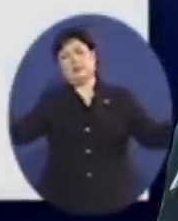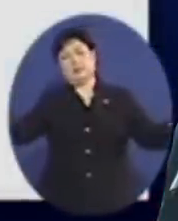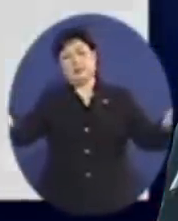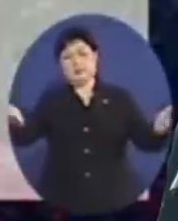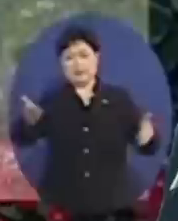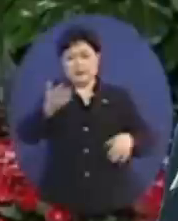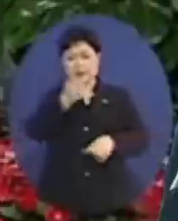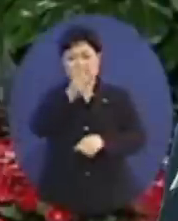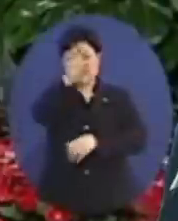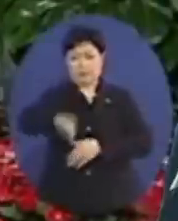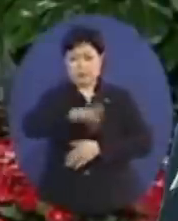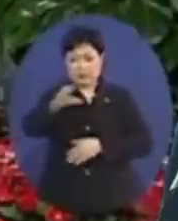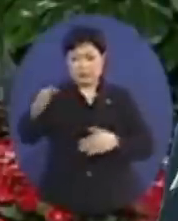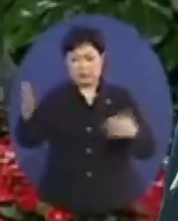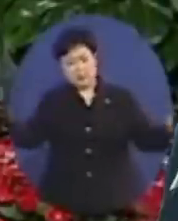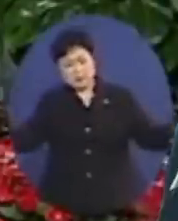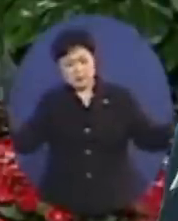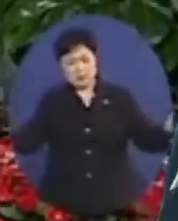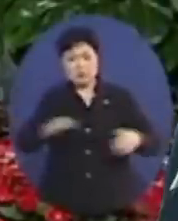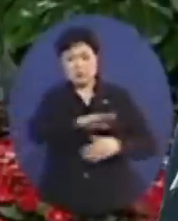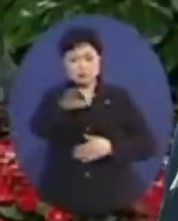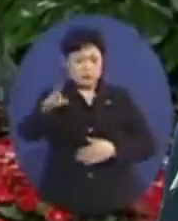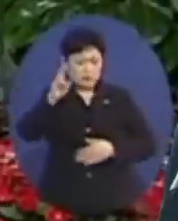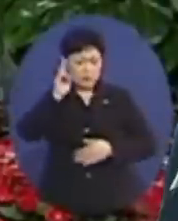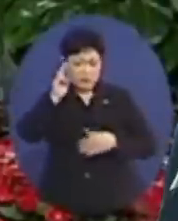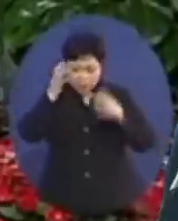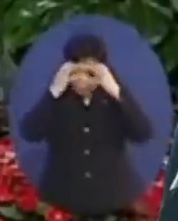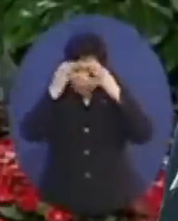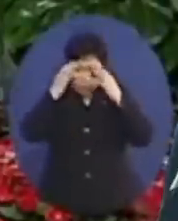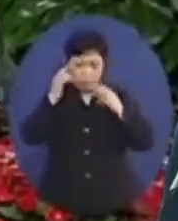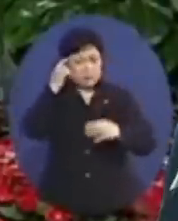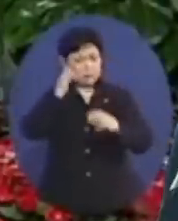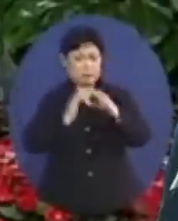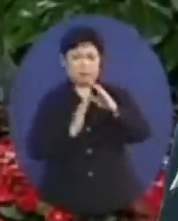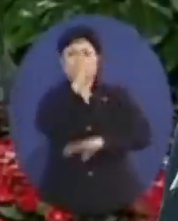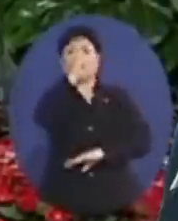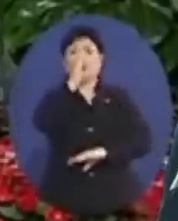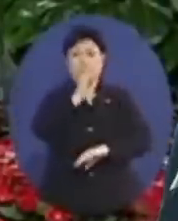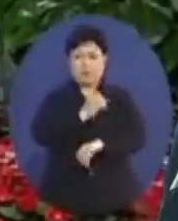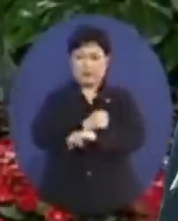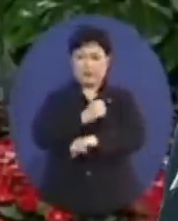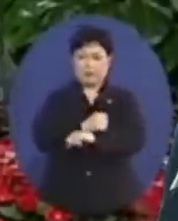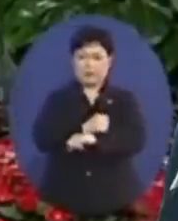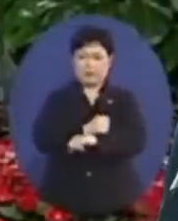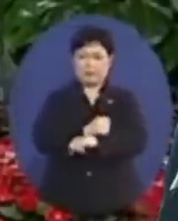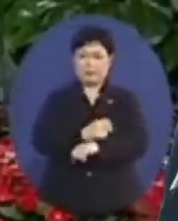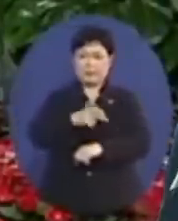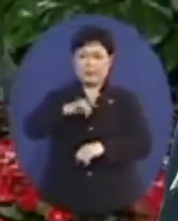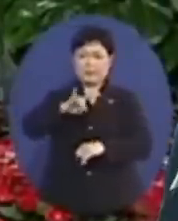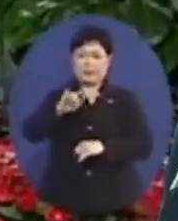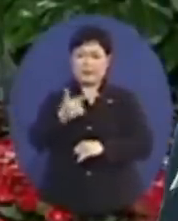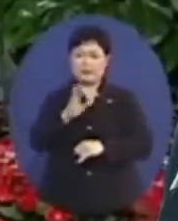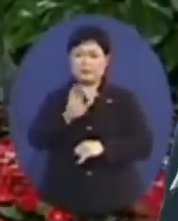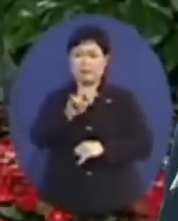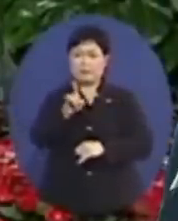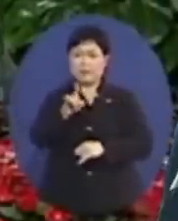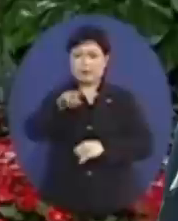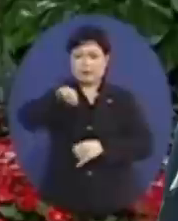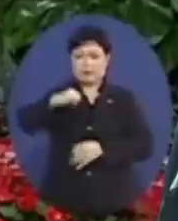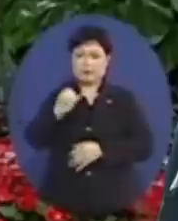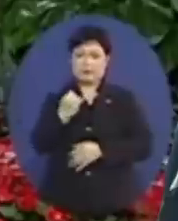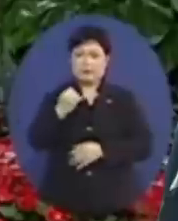이 십자가형의 고통은 우리의 상상을 초월합니다. 캔버스 대학의 해부학 교수인